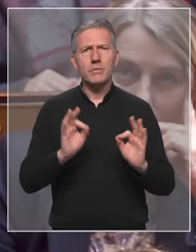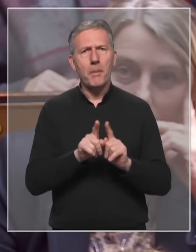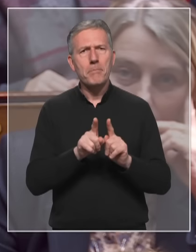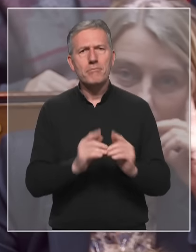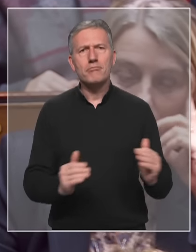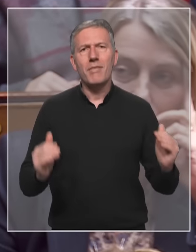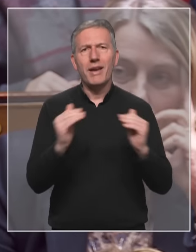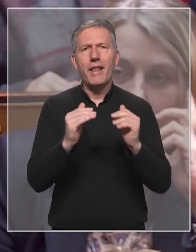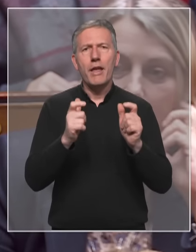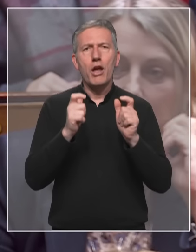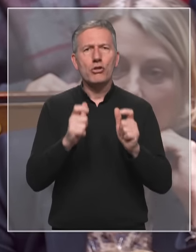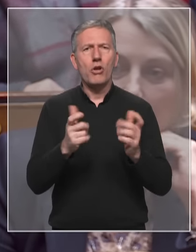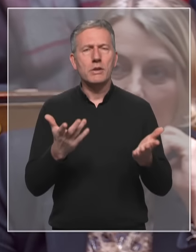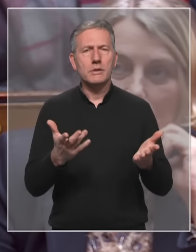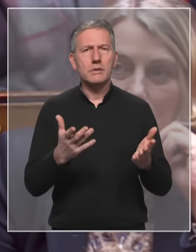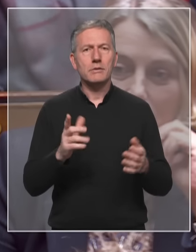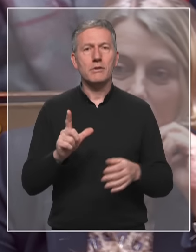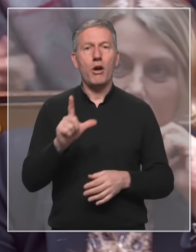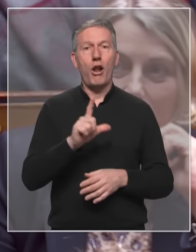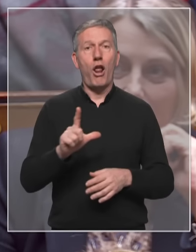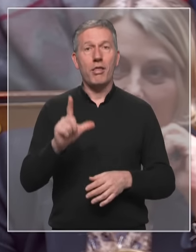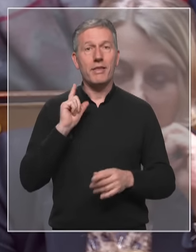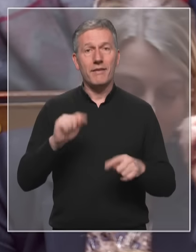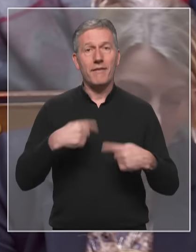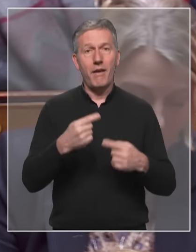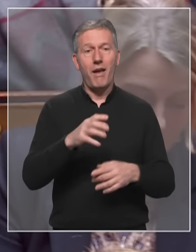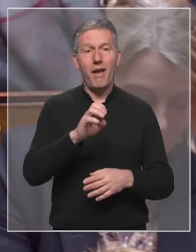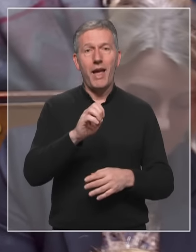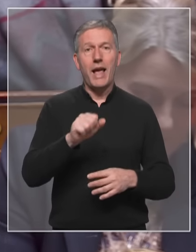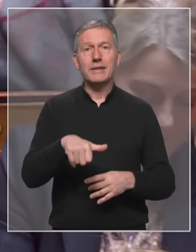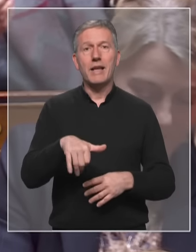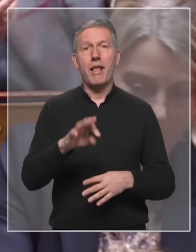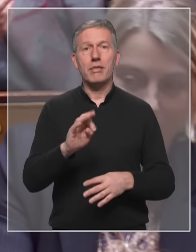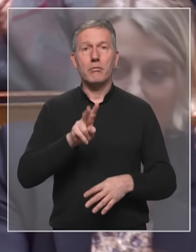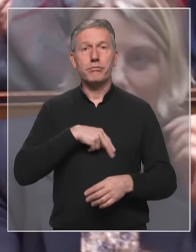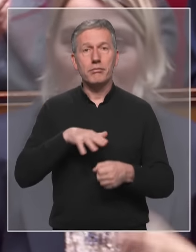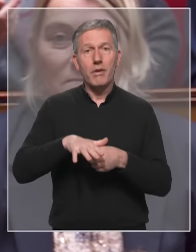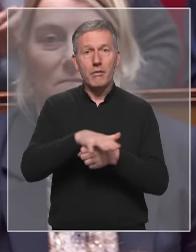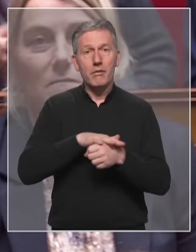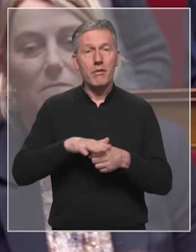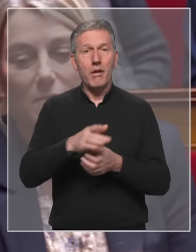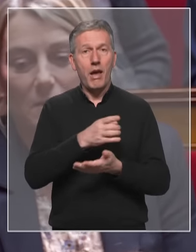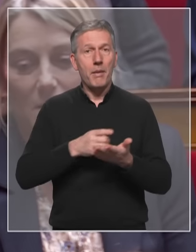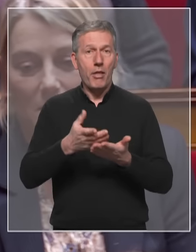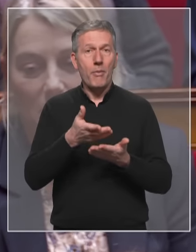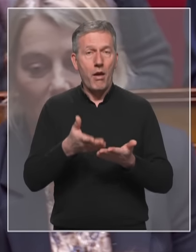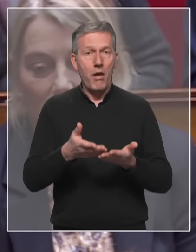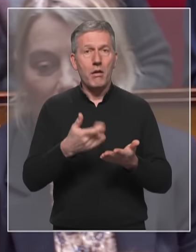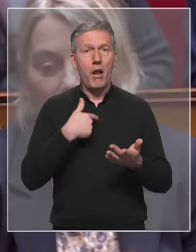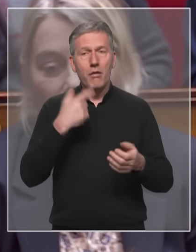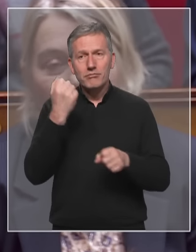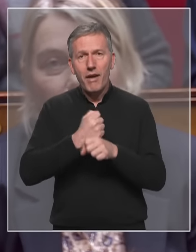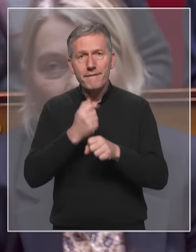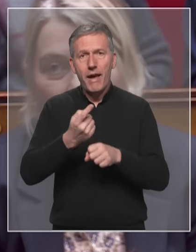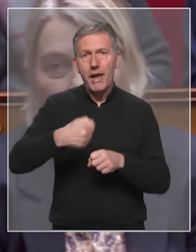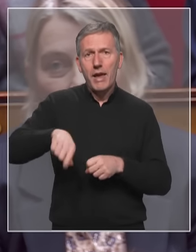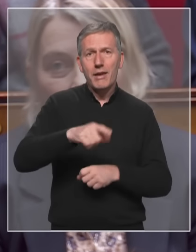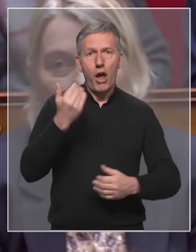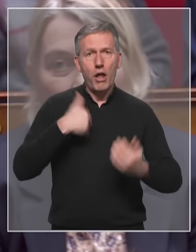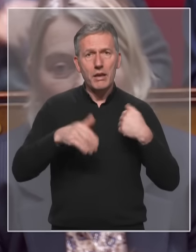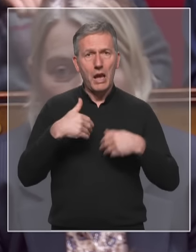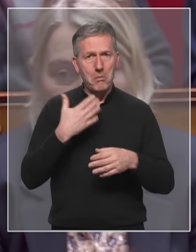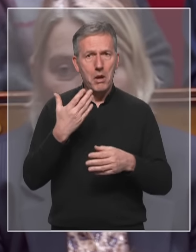chances ? Lundi, je me suis rendue dans un ESAT de ma circonscription où j'ai pu observer le travail remarquable des travailleurs